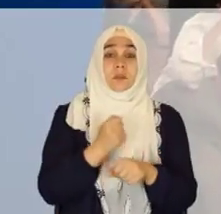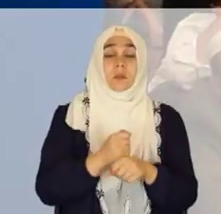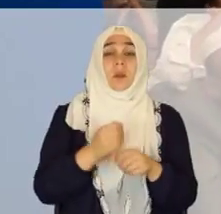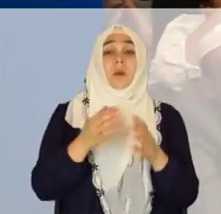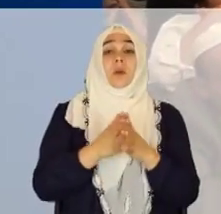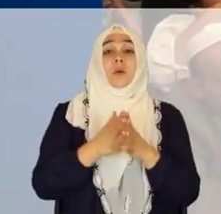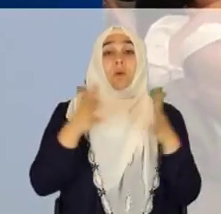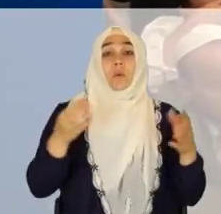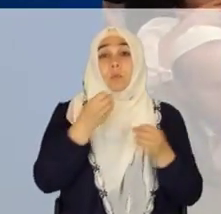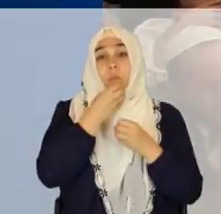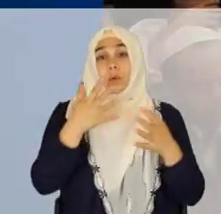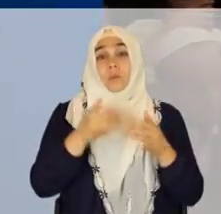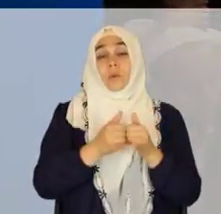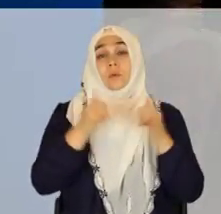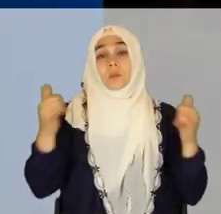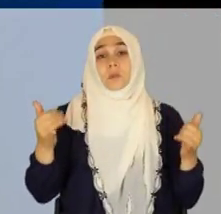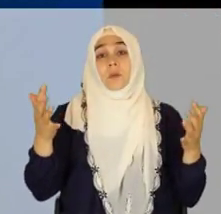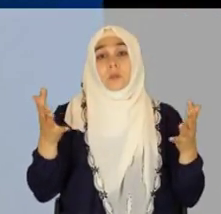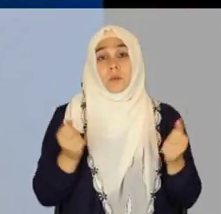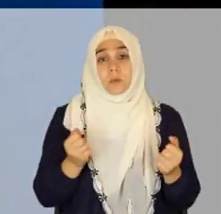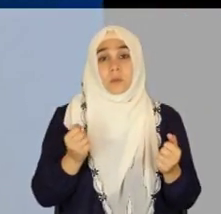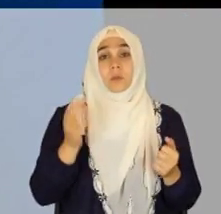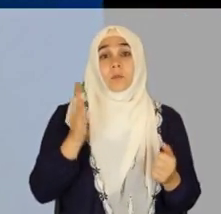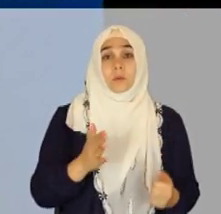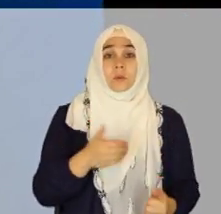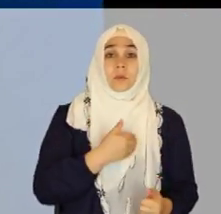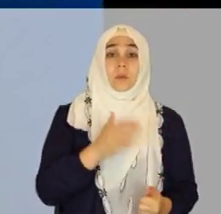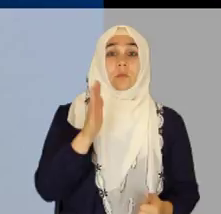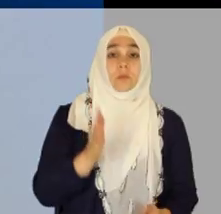savob olishlarimizni nasib qilgan bo'lsin.